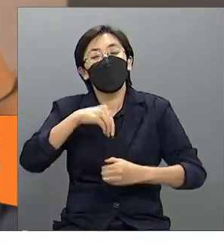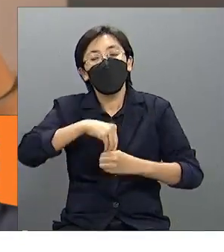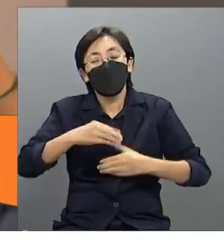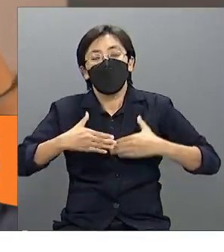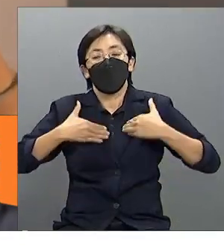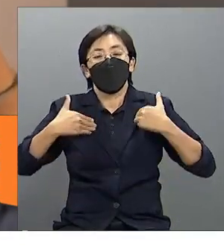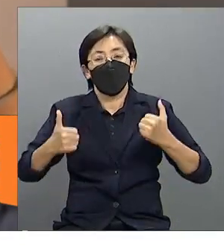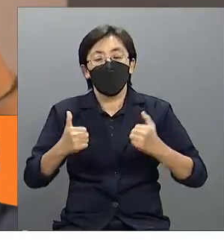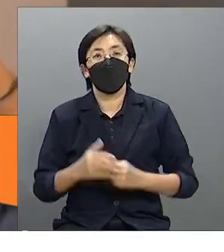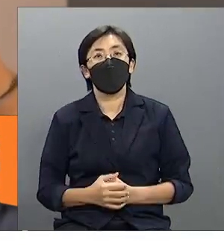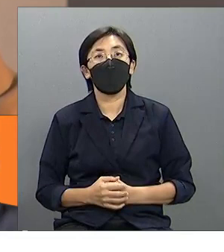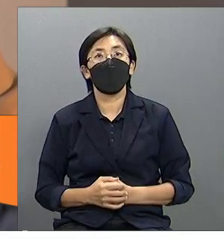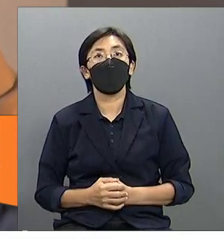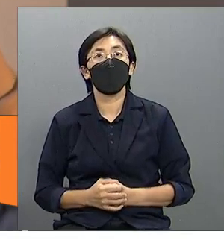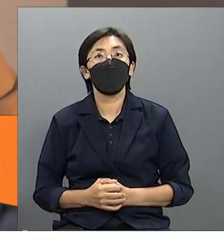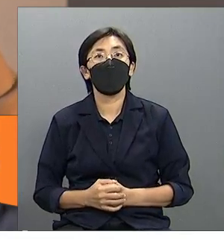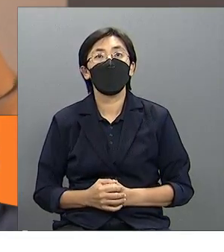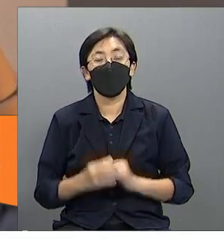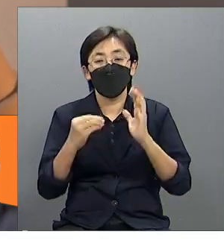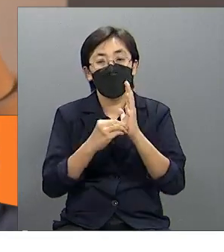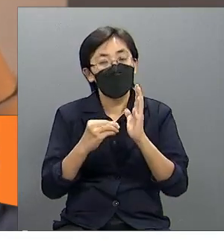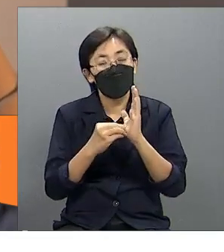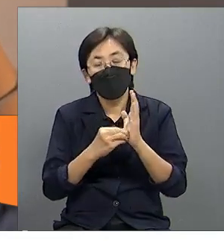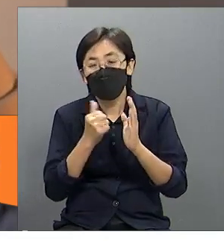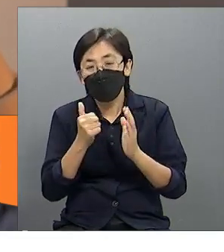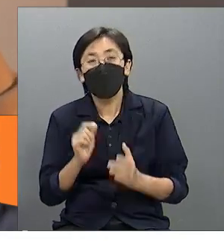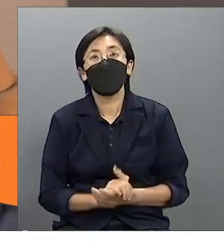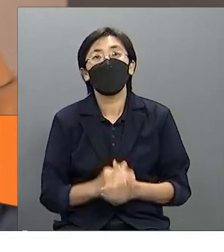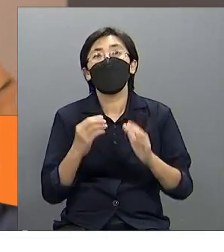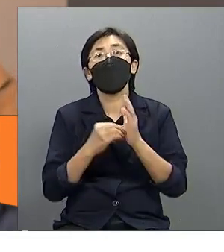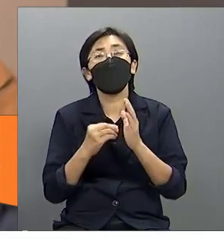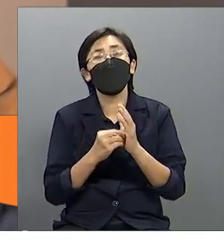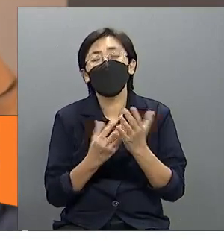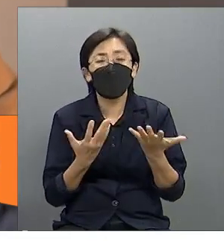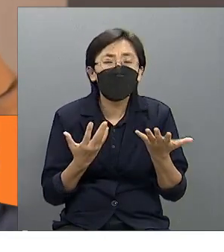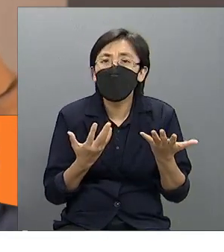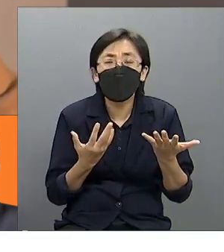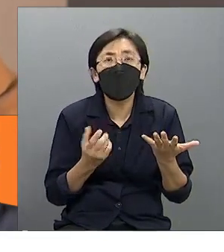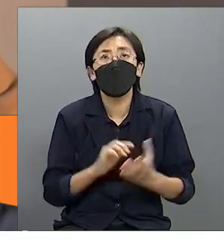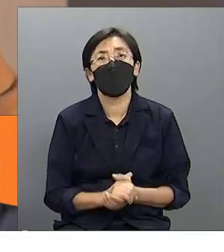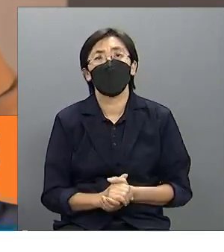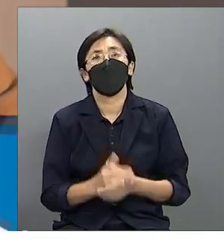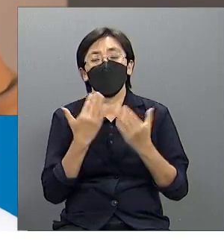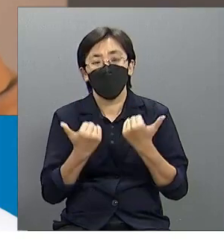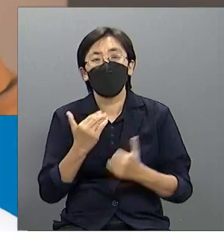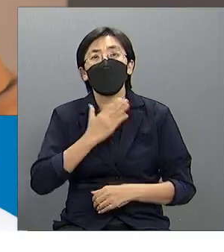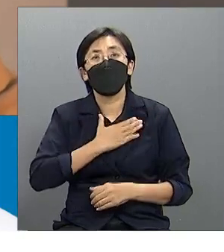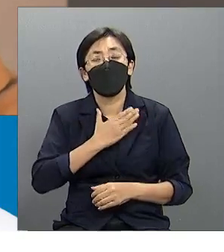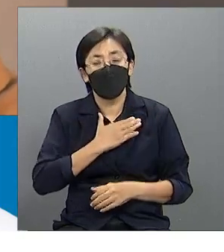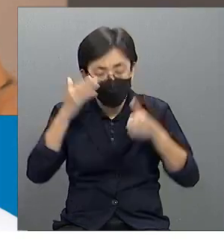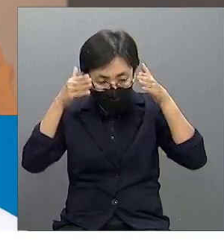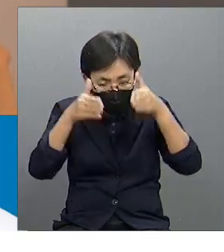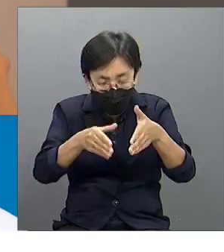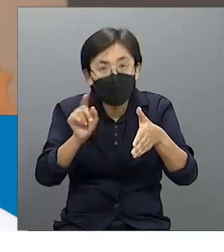กรุงเทพน่าอยู่เรียบร้อยแล้วค่ะแล้วกรุงเทพก็อาจจะไม่แพงสำหรับเขาแล้วค่ะดังนั้นวันนี้สิ่งที่เราโฟกัสก็คือว่าโฟกัสในสิ่ง